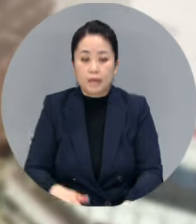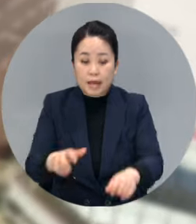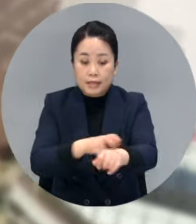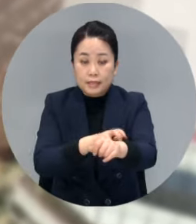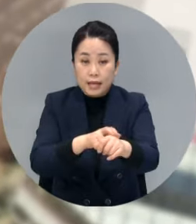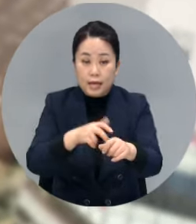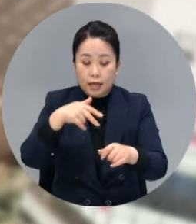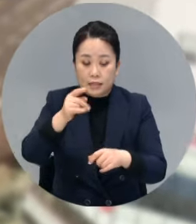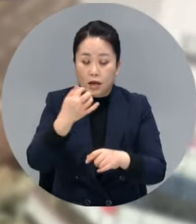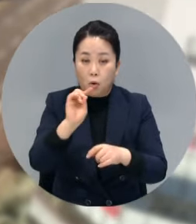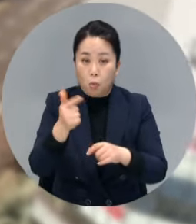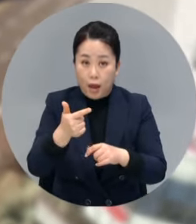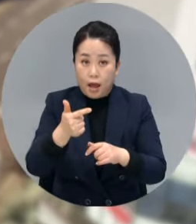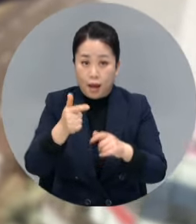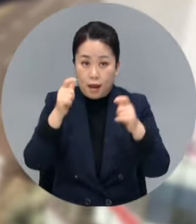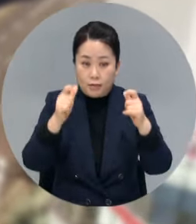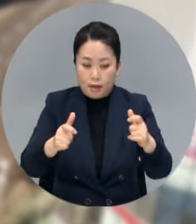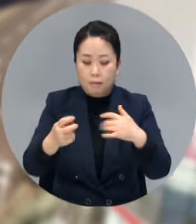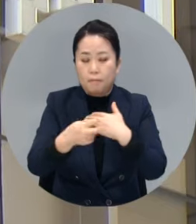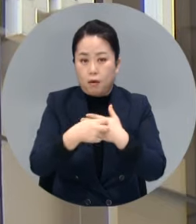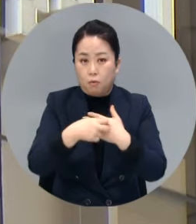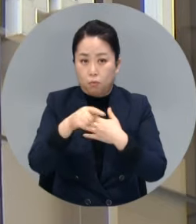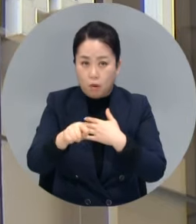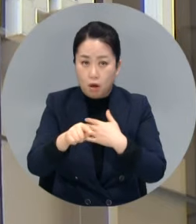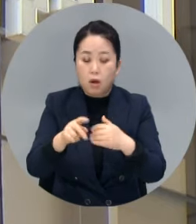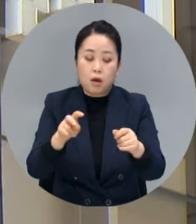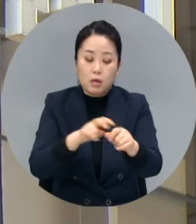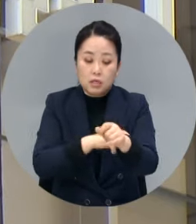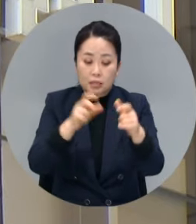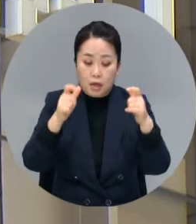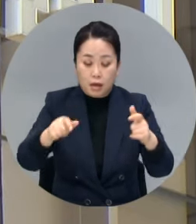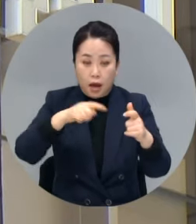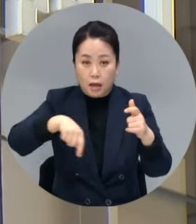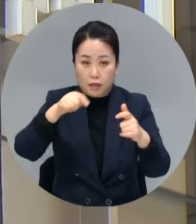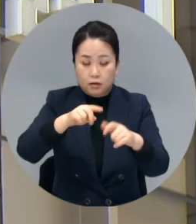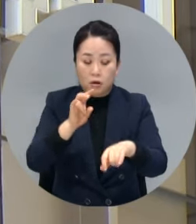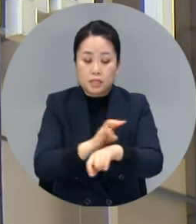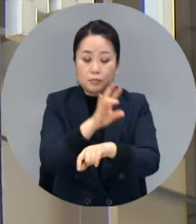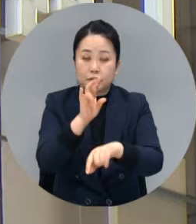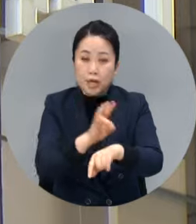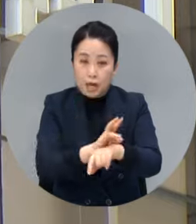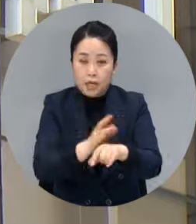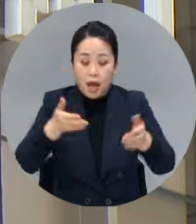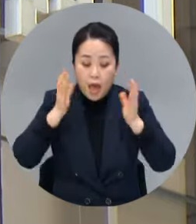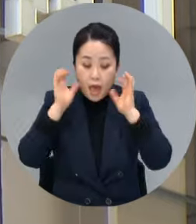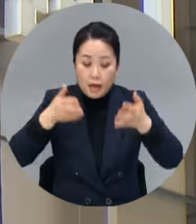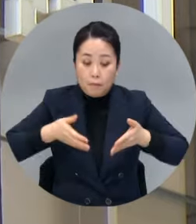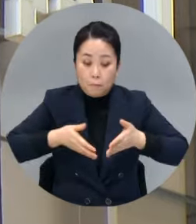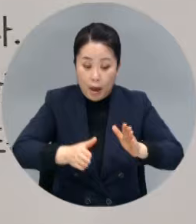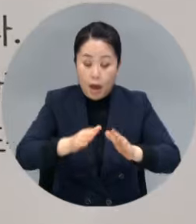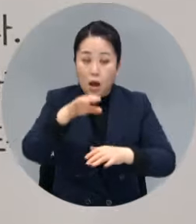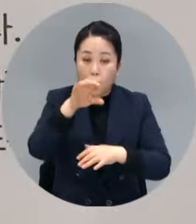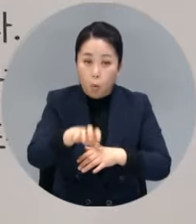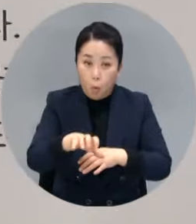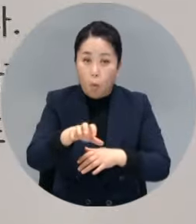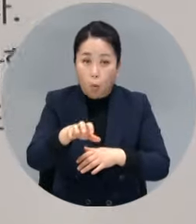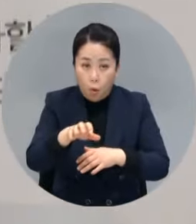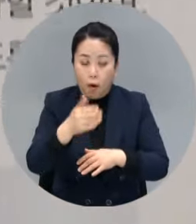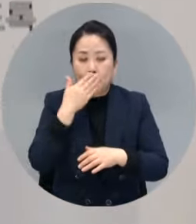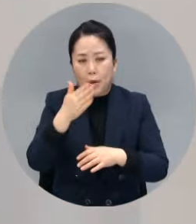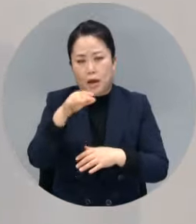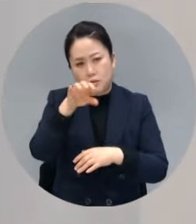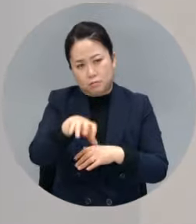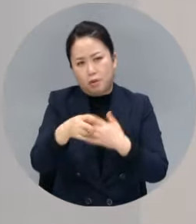기장 정관의 한 중점 병원. 기장에서 24시간 분만실을 갖춘 산부인과 두 곳 중 한 곳입니다. 이